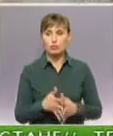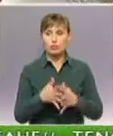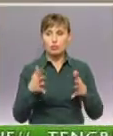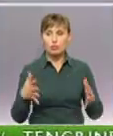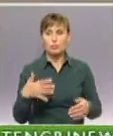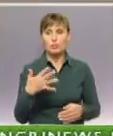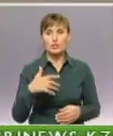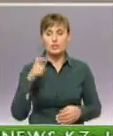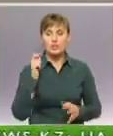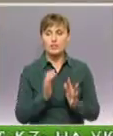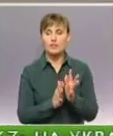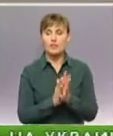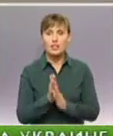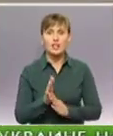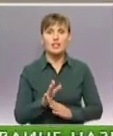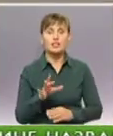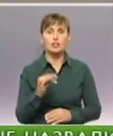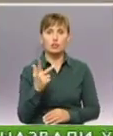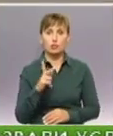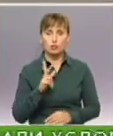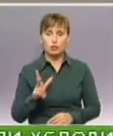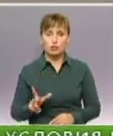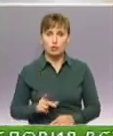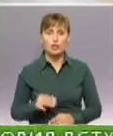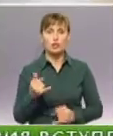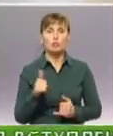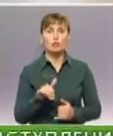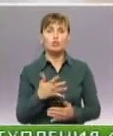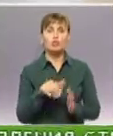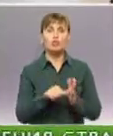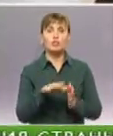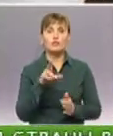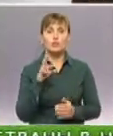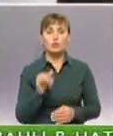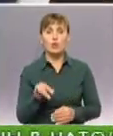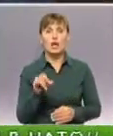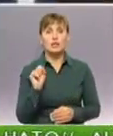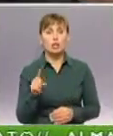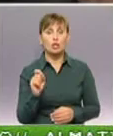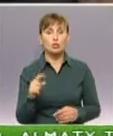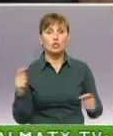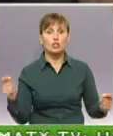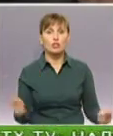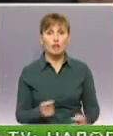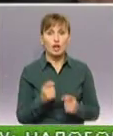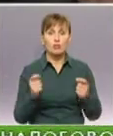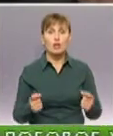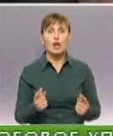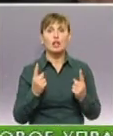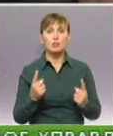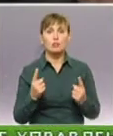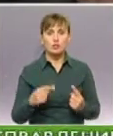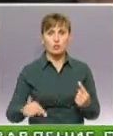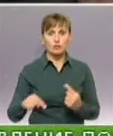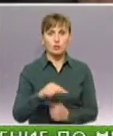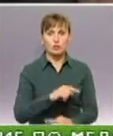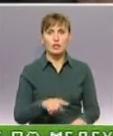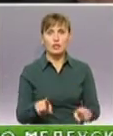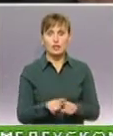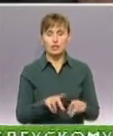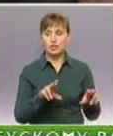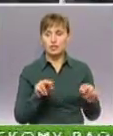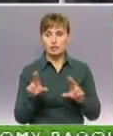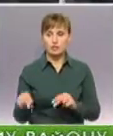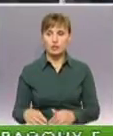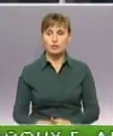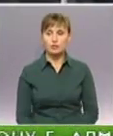полувека. Вырастили и выдали замуж троих дочерей, теперь у них шестеро внуков. А золотую свадьбу юбиляр отмечают в окружении таких же